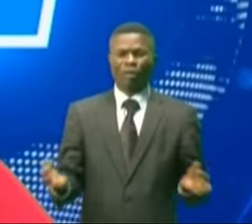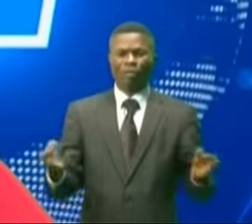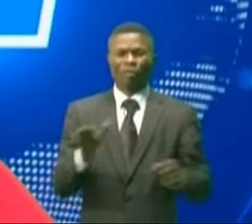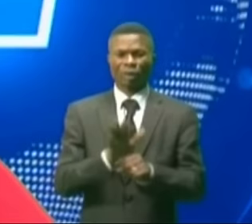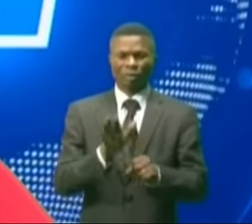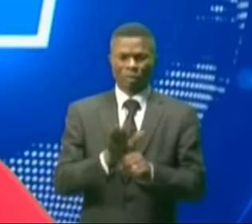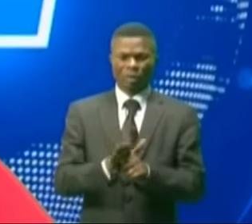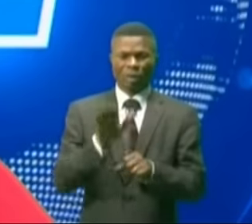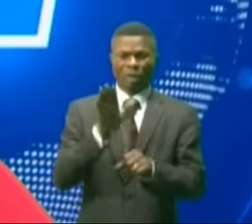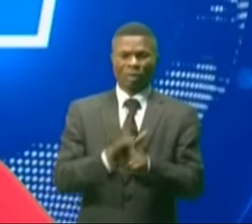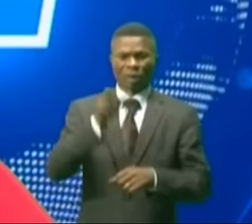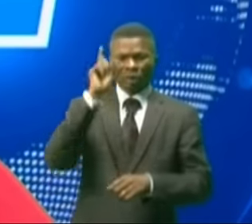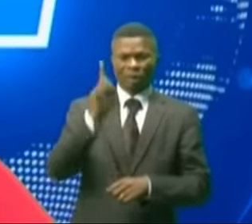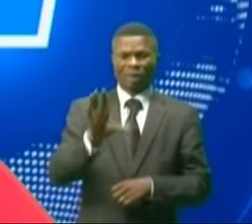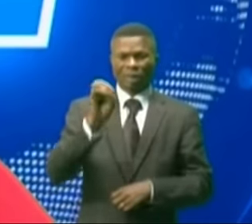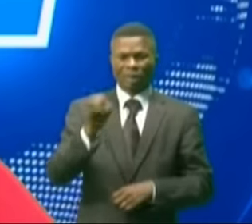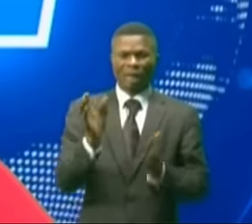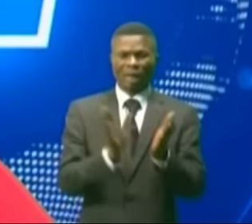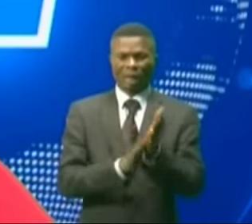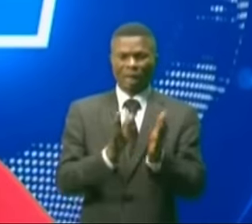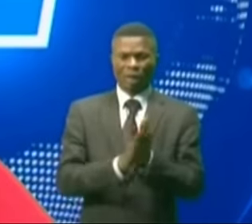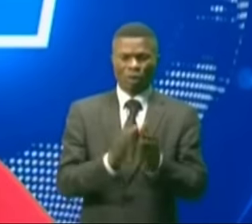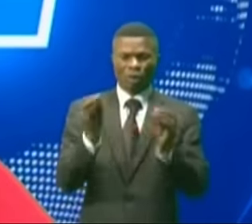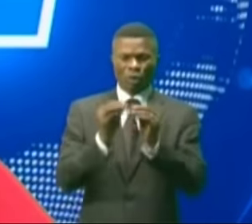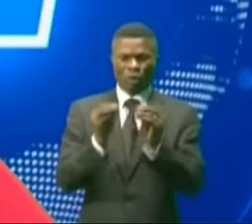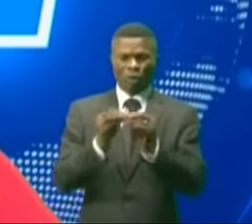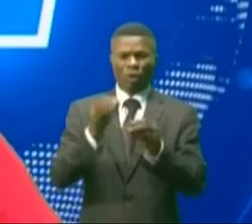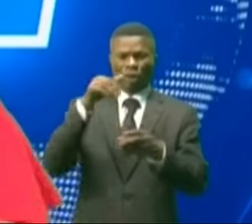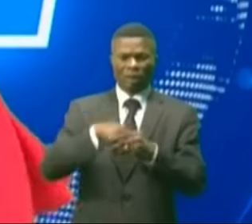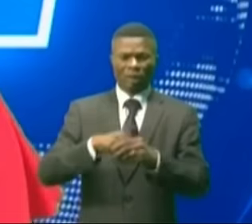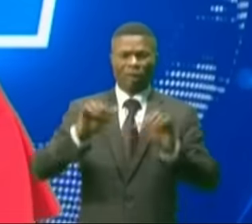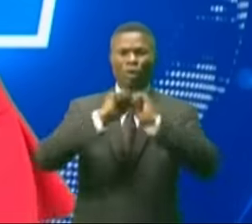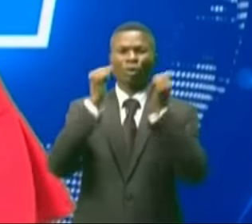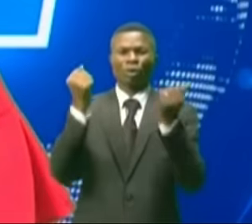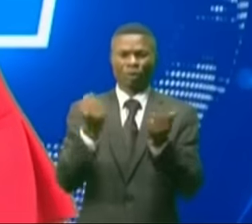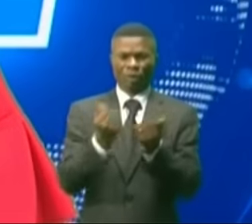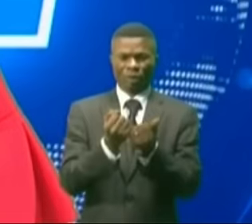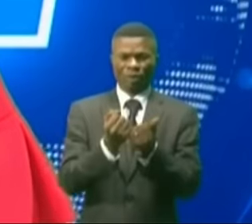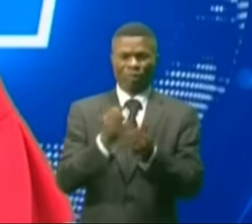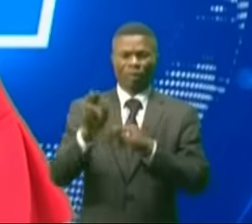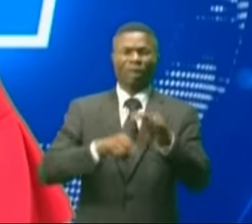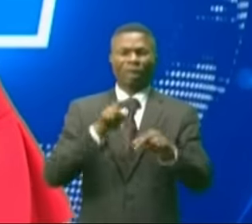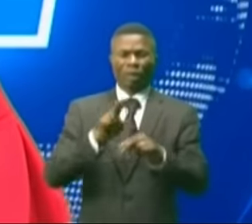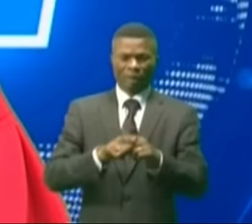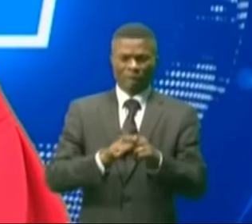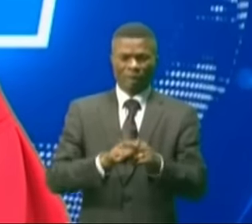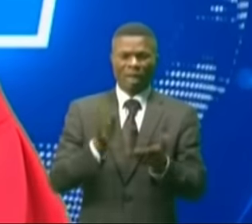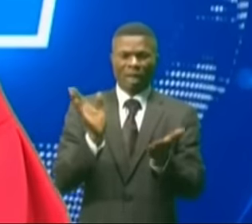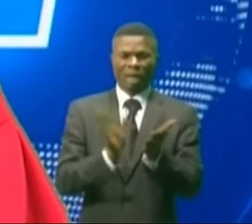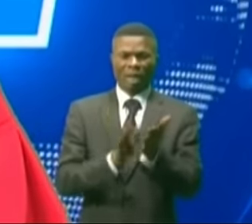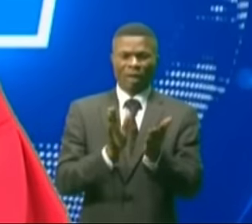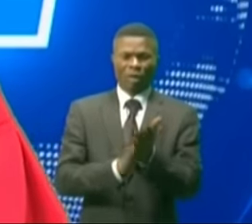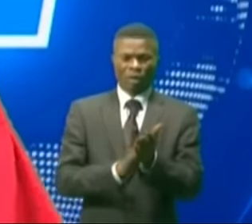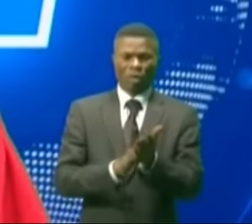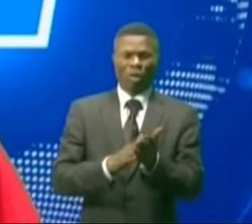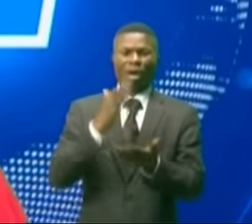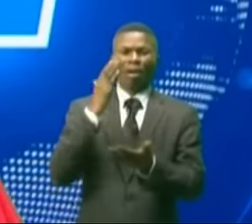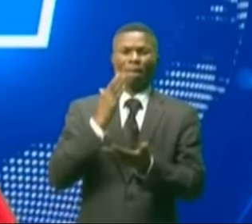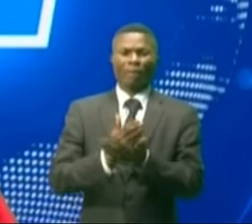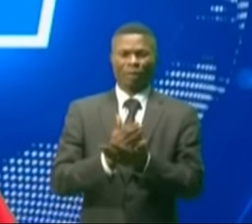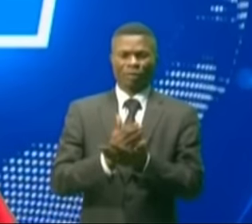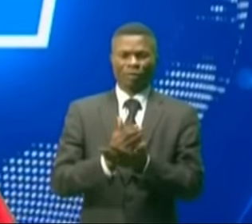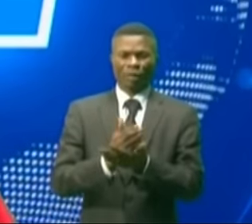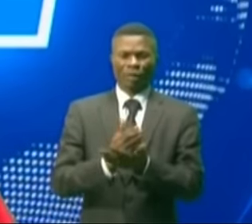par plus de 150 écoles réunies au sein de l'Association nationale des écoles agréées.